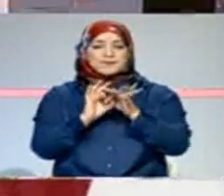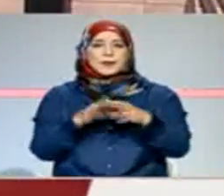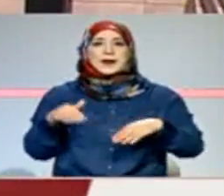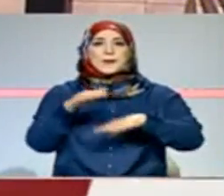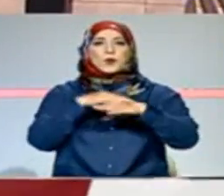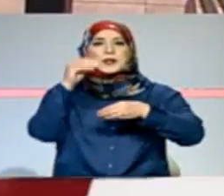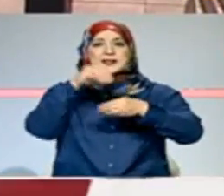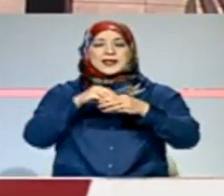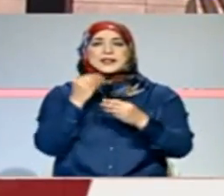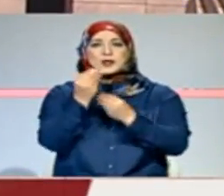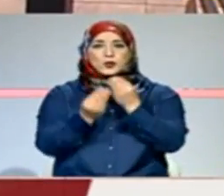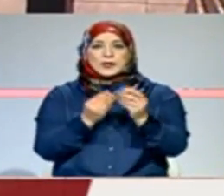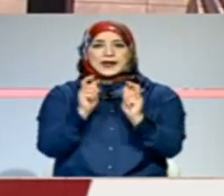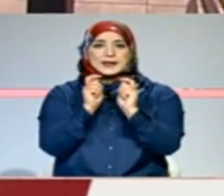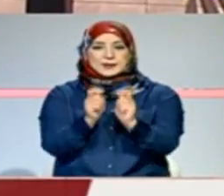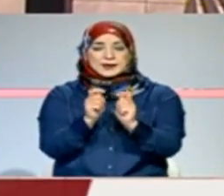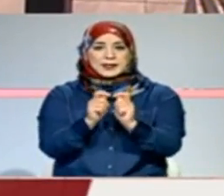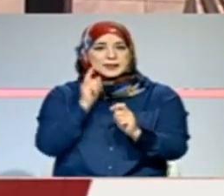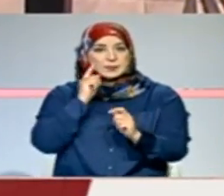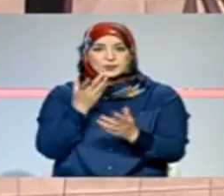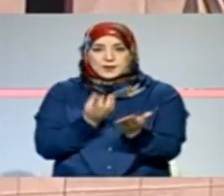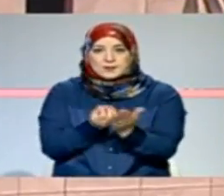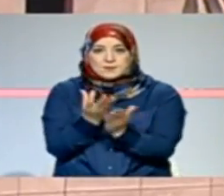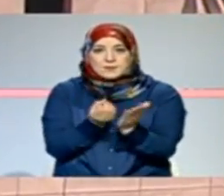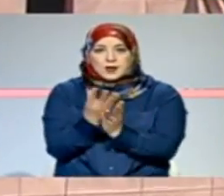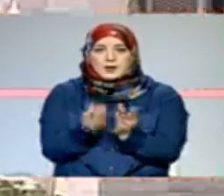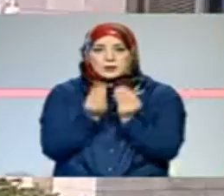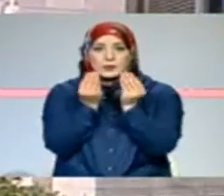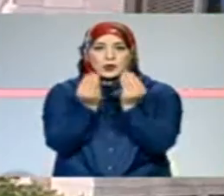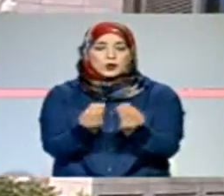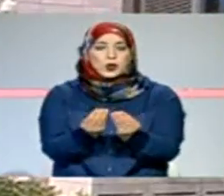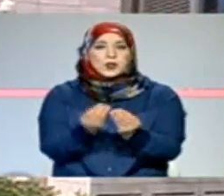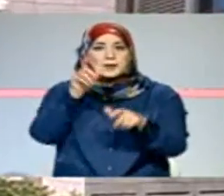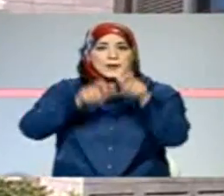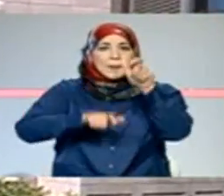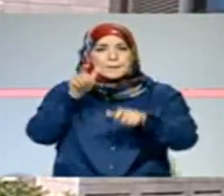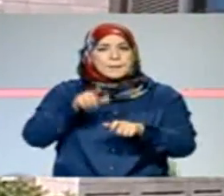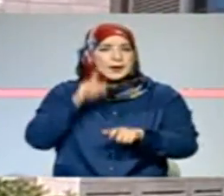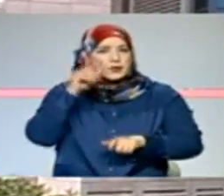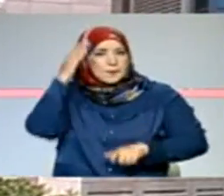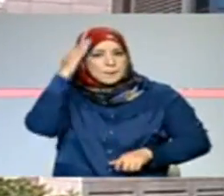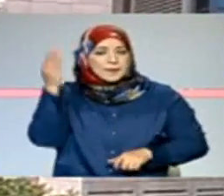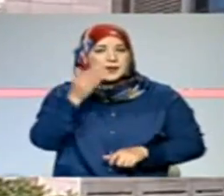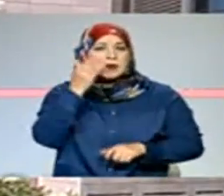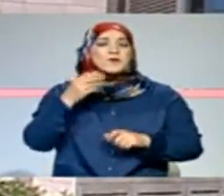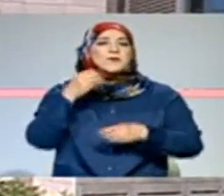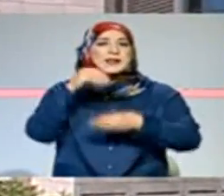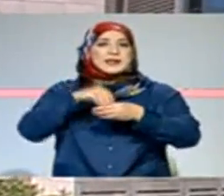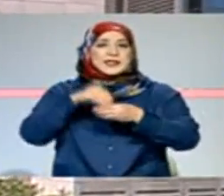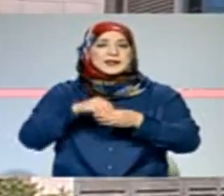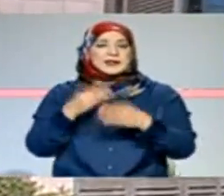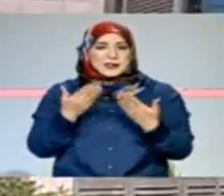الاقتصادي والسياسي، سيما في علاقة بالرسائل التي يلتقطها الفاعلون الاقتصاديون في الداخل والشركاء الدوليون في